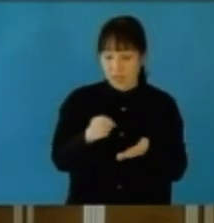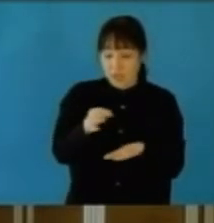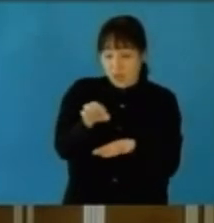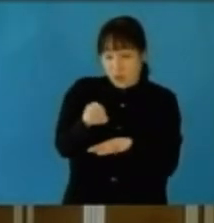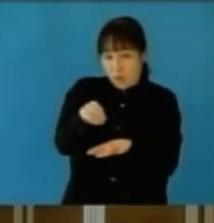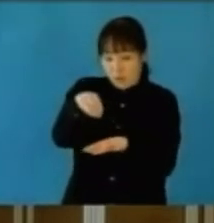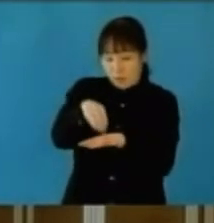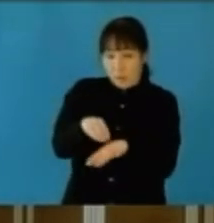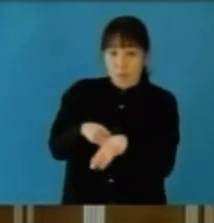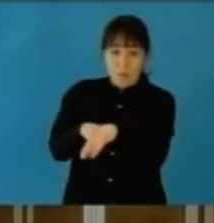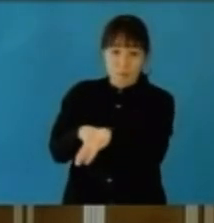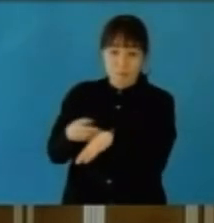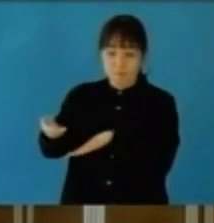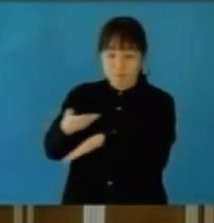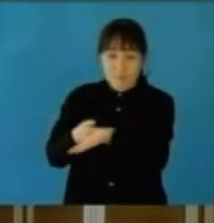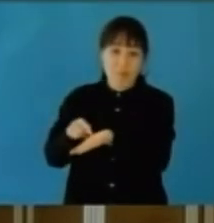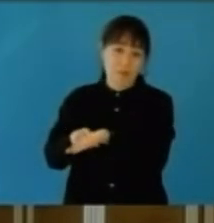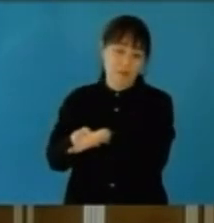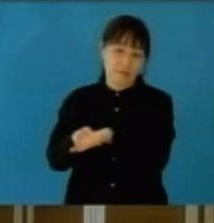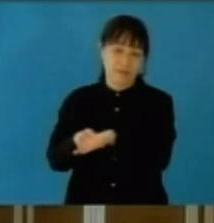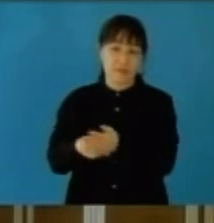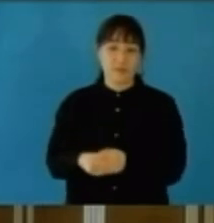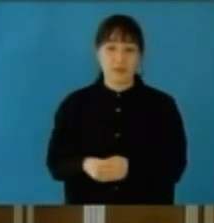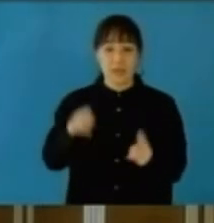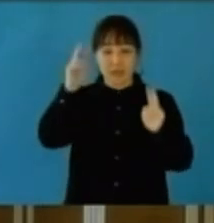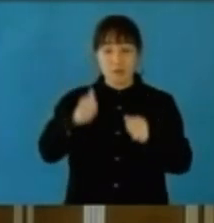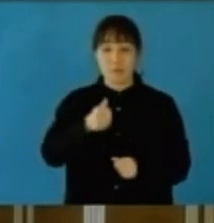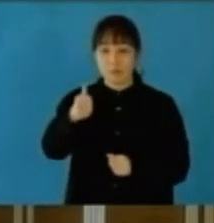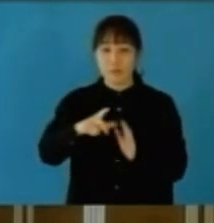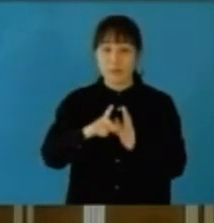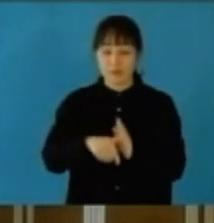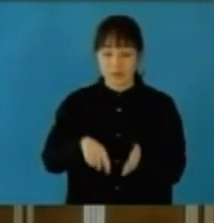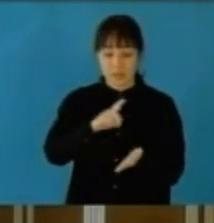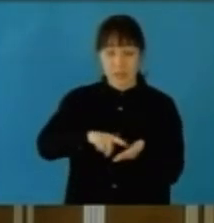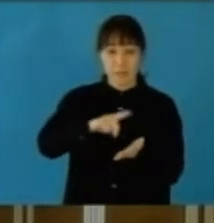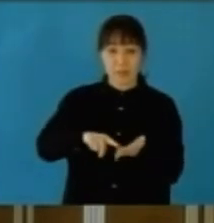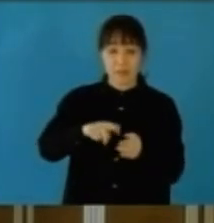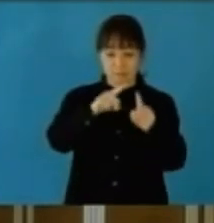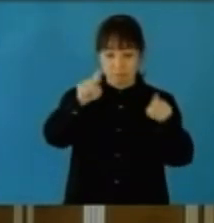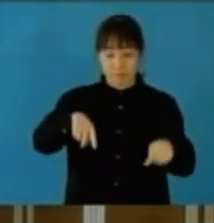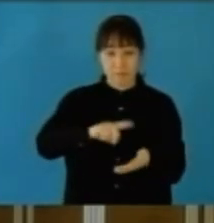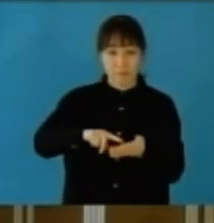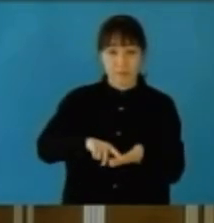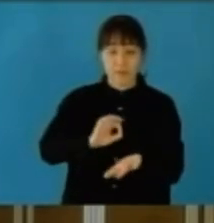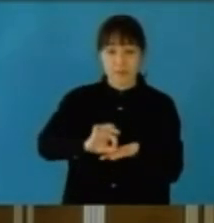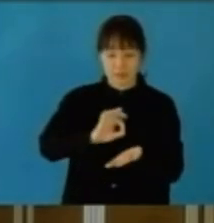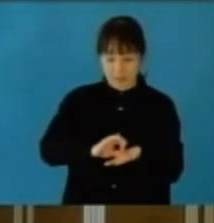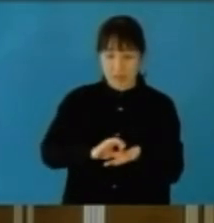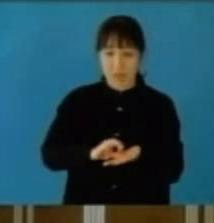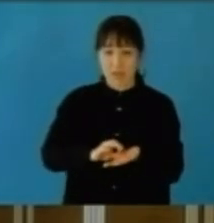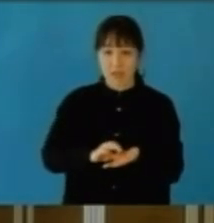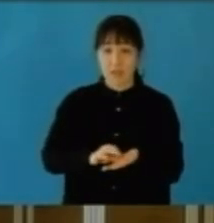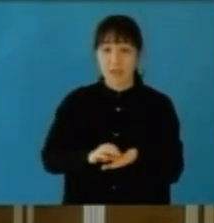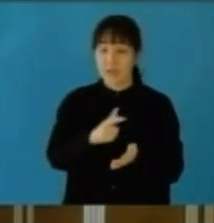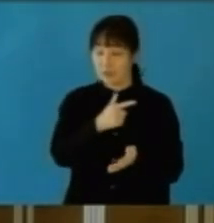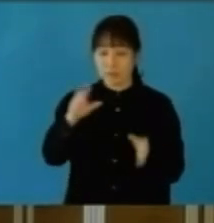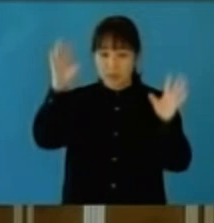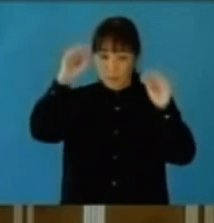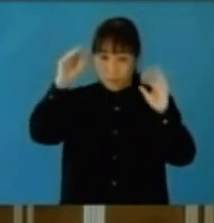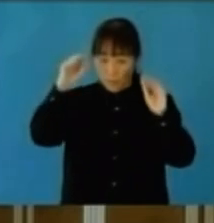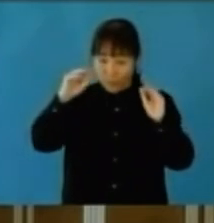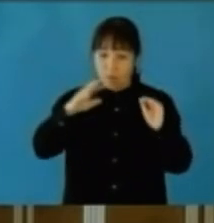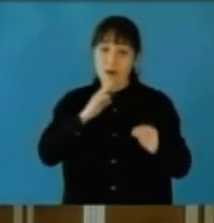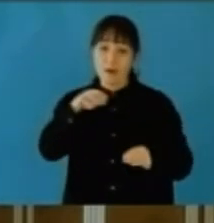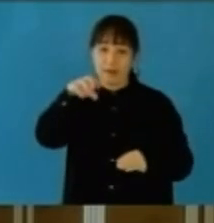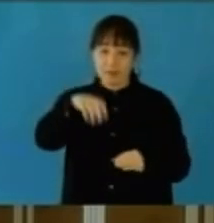ございます。また、企業訪問の際、タブレット端末を活用し、誘致関連情報をインターネットによって現場